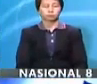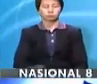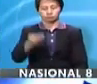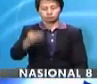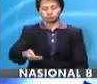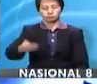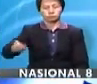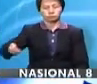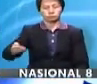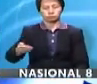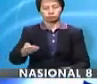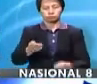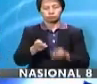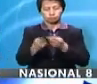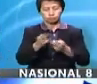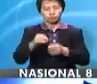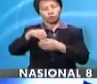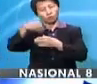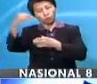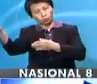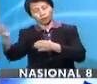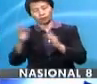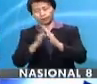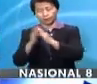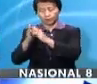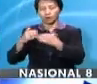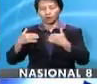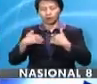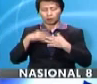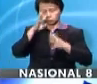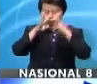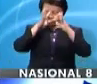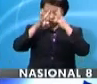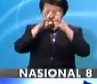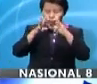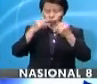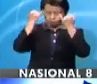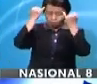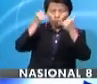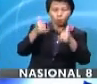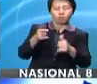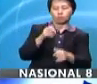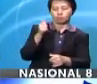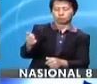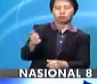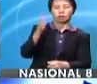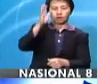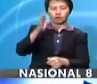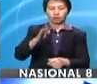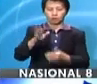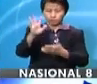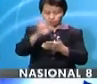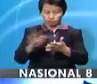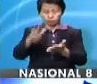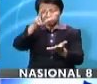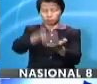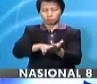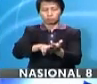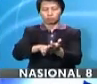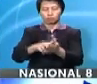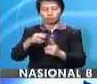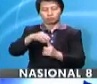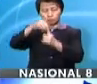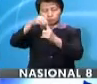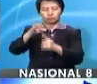Produk dan penghasilan usahawan luar bandar yang mempunyai inovasi dan kreativiti tersendiri akan dipatenkan sebagai hak